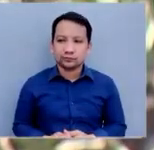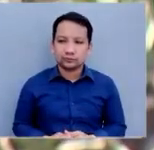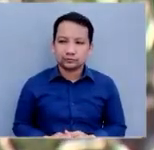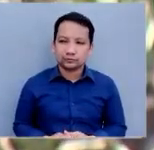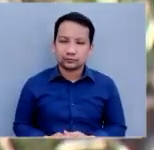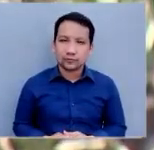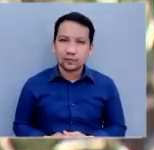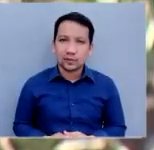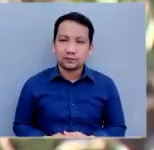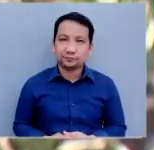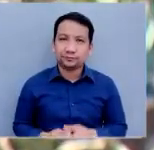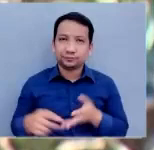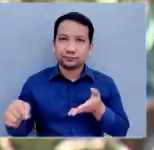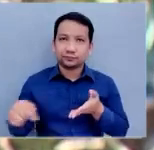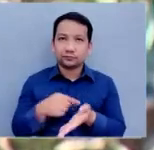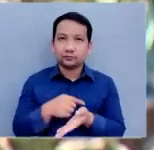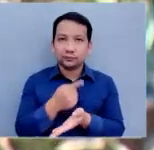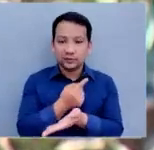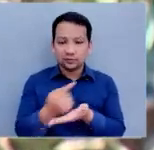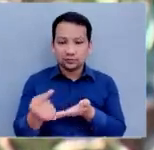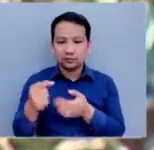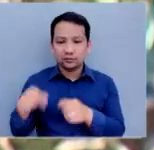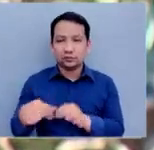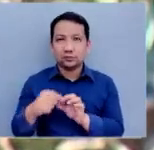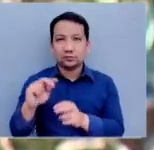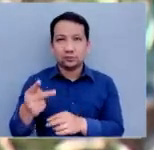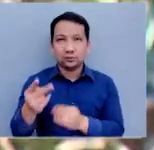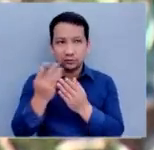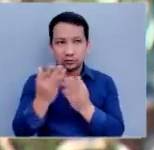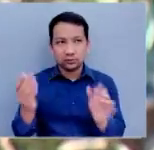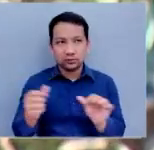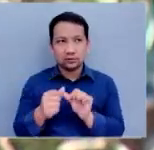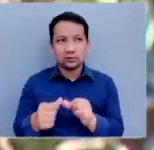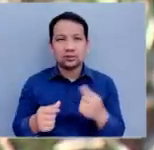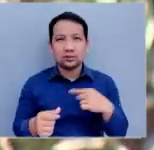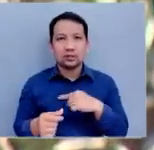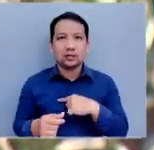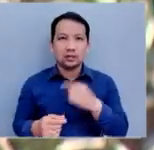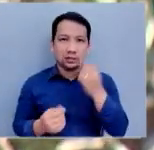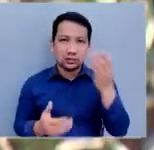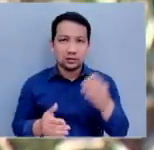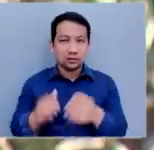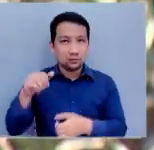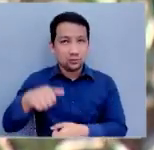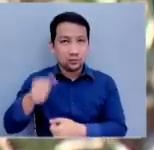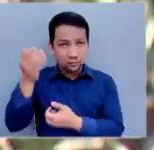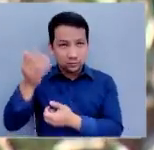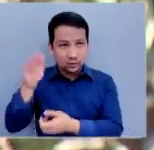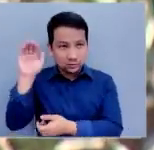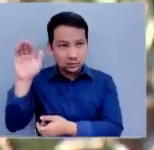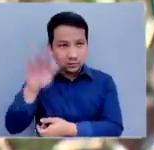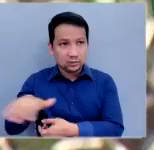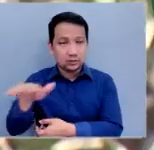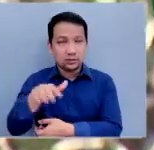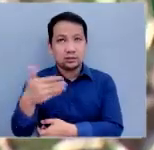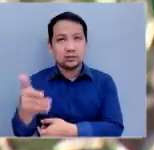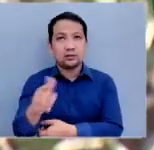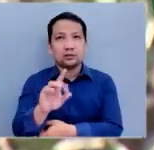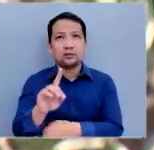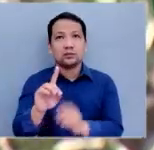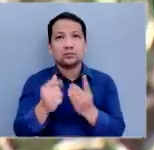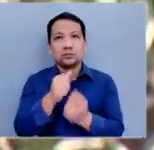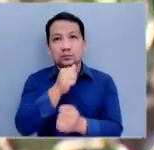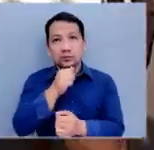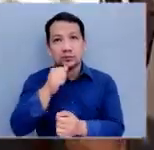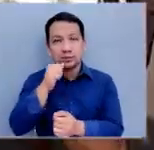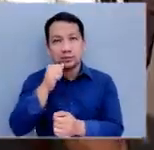Just isang linggo bago ang ikalawang sona ni Pangulong Bongbong Marcos ay nagsagawa ng rally dito mismo sa harapan ng Department of